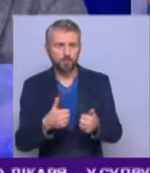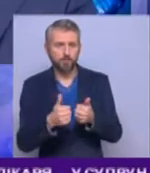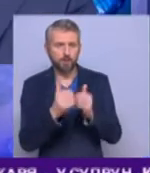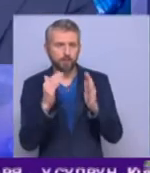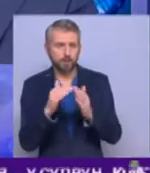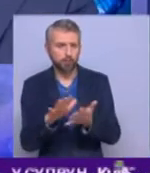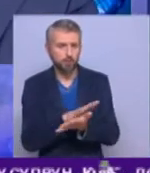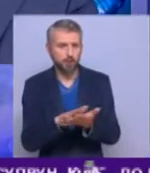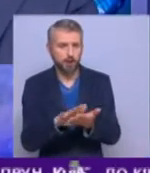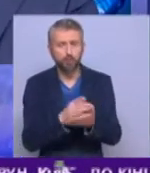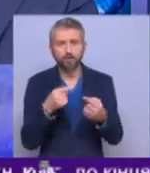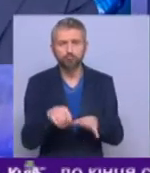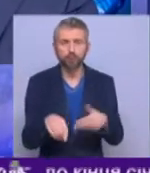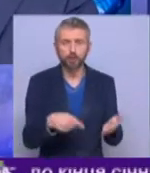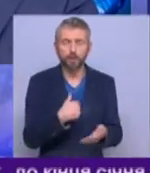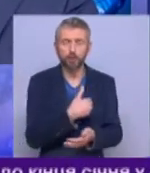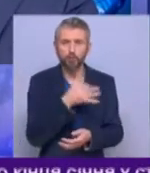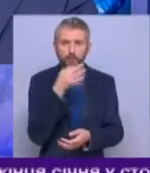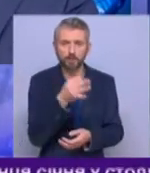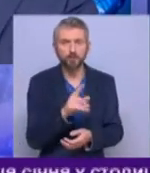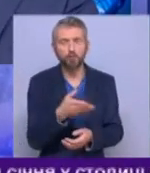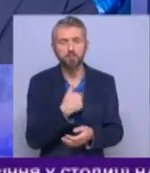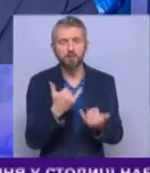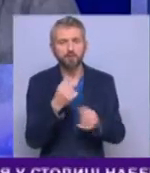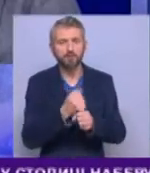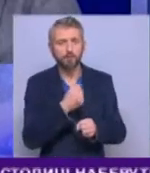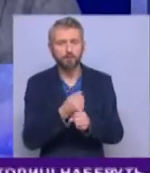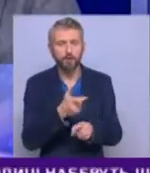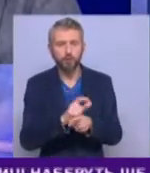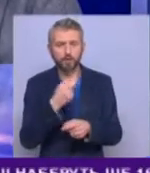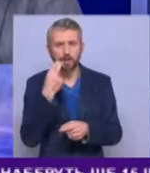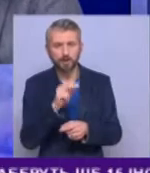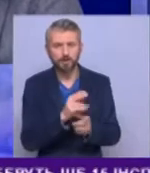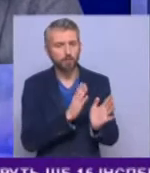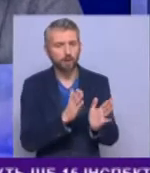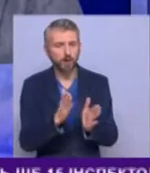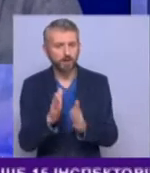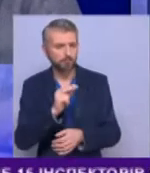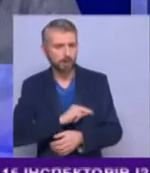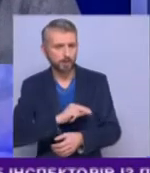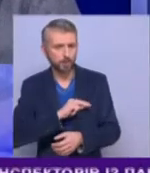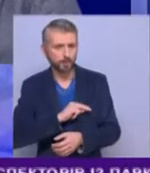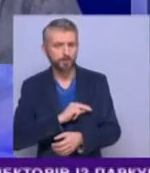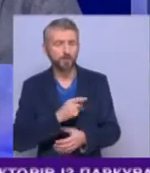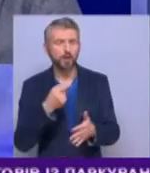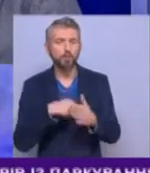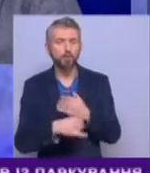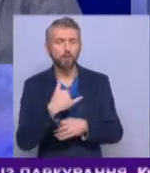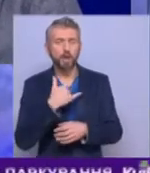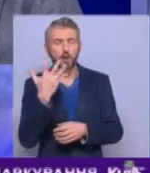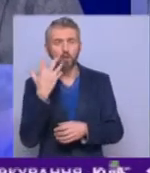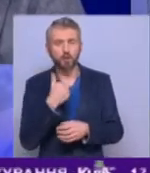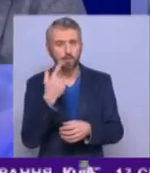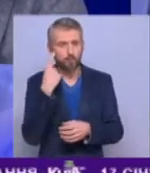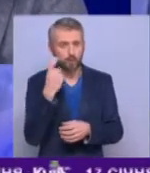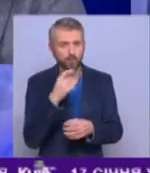ну, прибирають. А з другої сторони, я хочу сказати, що ми зараз відпрацювали досить ефективний механізм, який працює. Тобто, в нас, коли йде